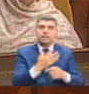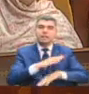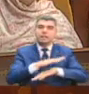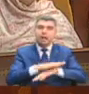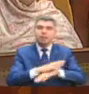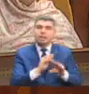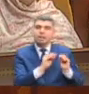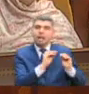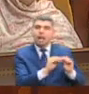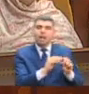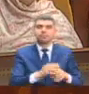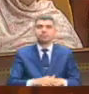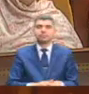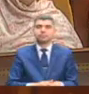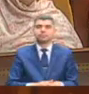وبعد تعليمي،